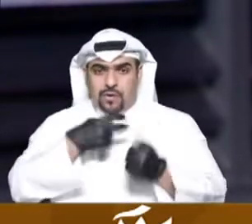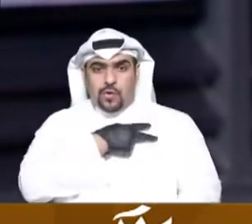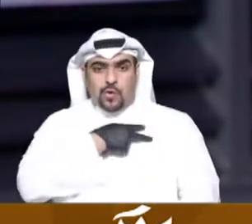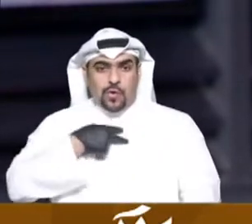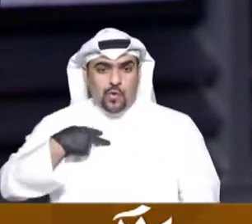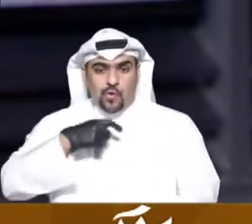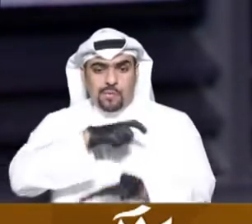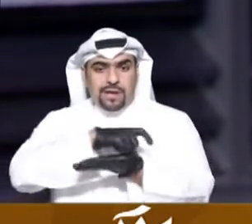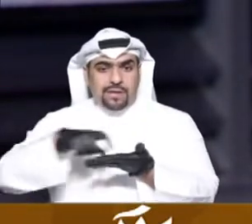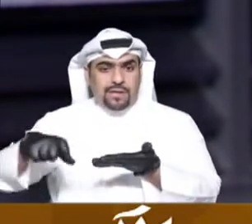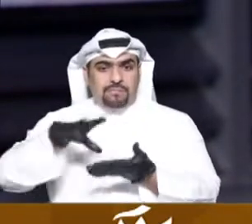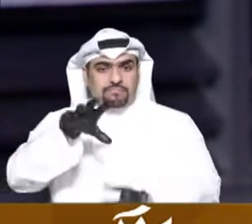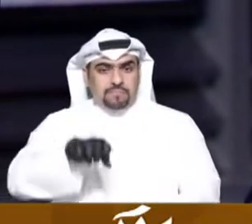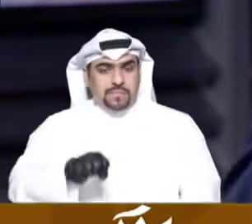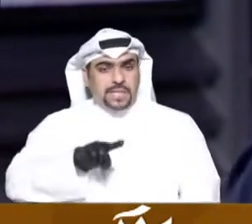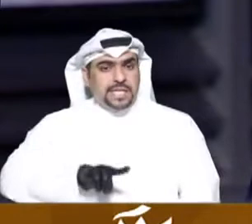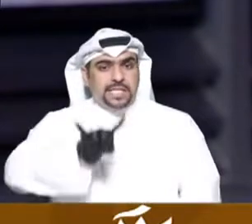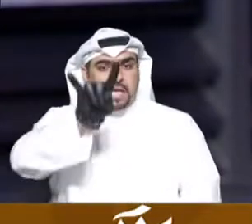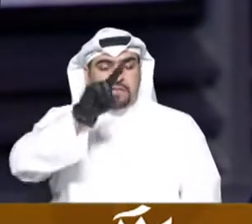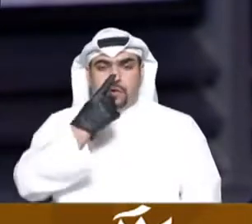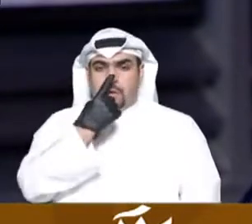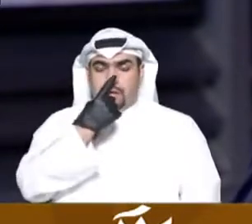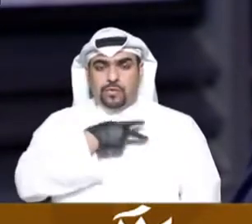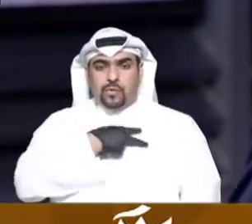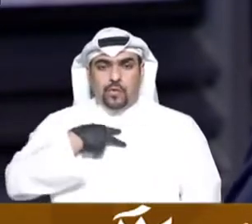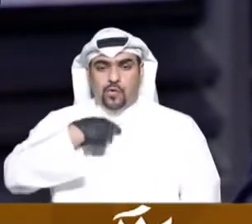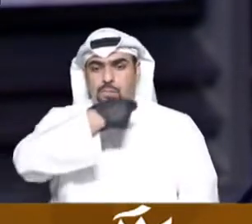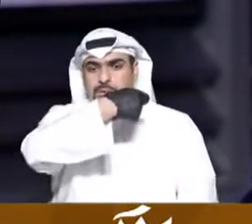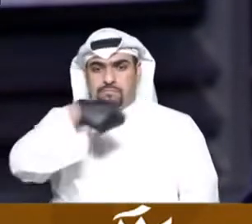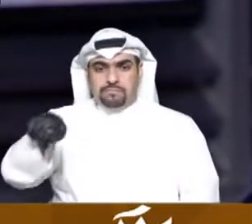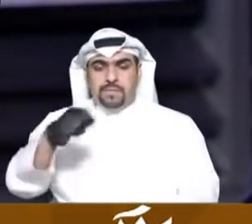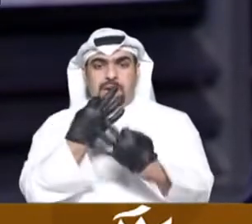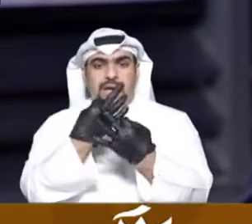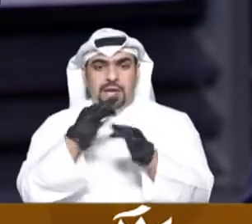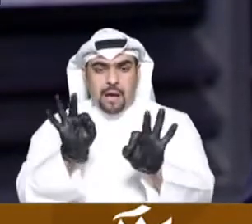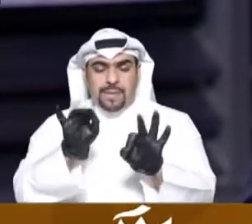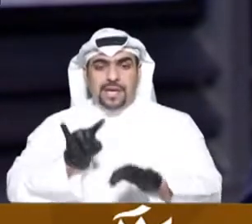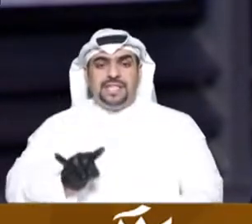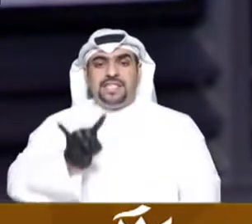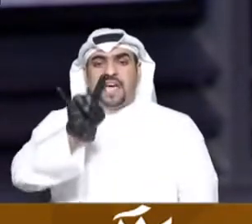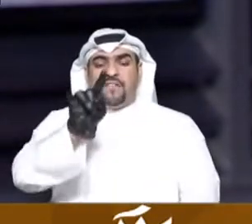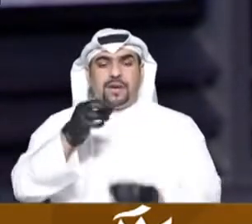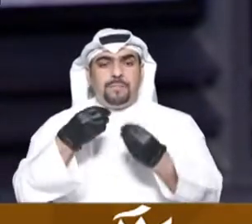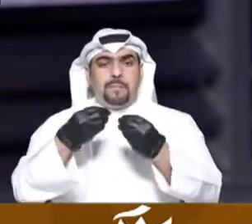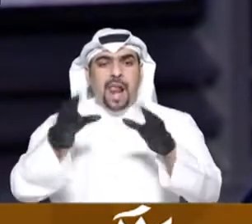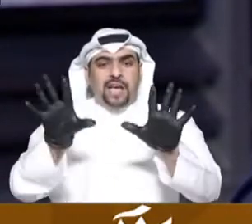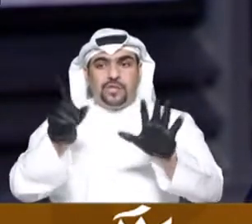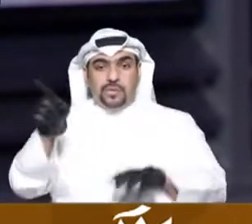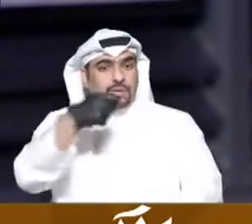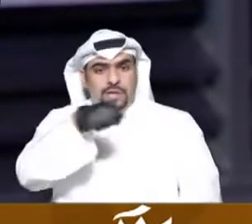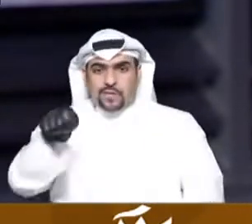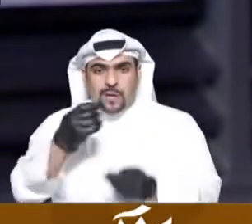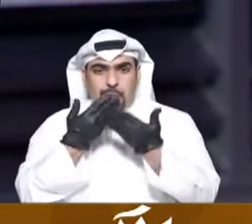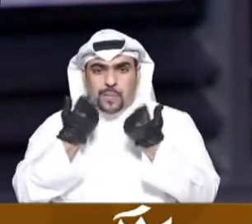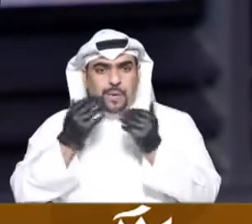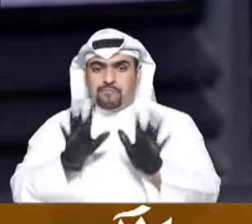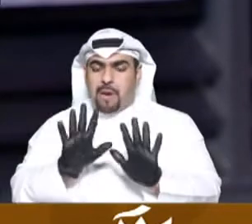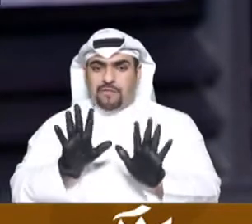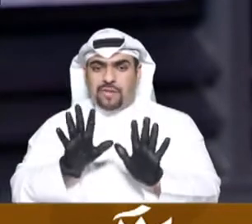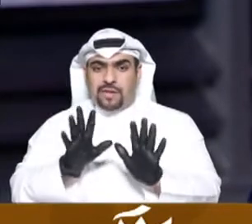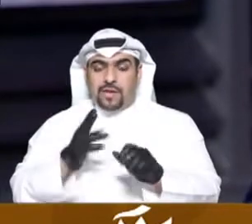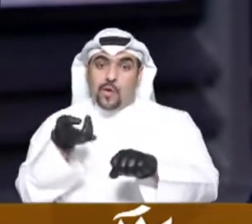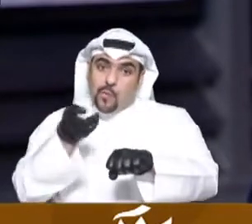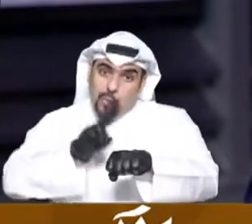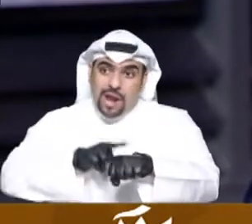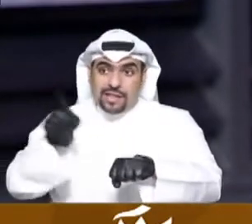جميع الغرامات، يحق له أنه يسافر، يتم توفير له سفر مجاني وإمكانية العودة مرة أخرى.